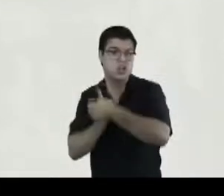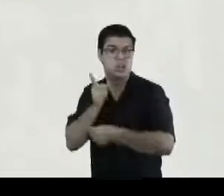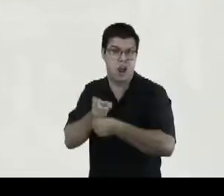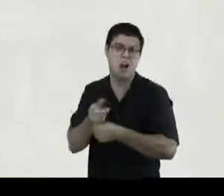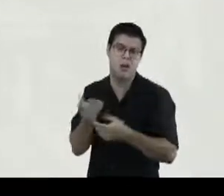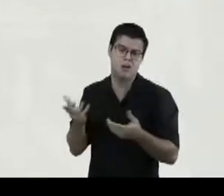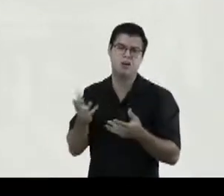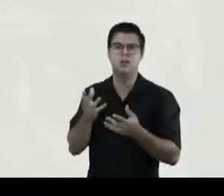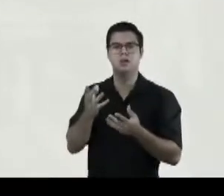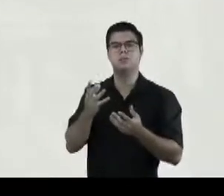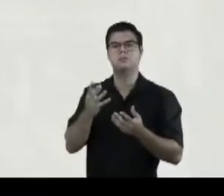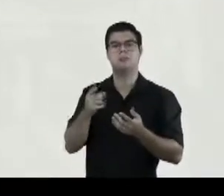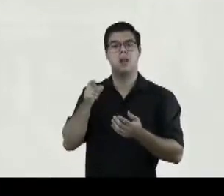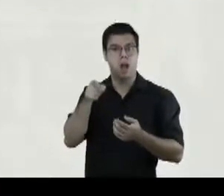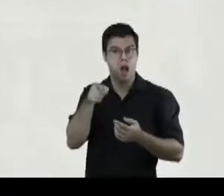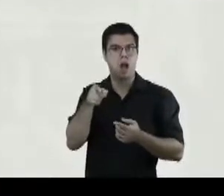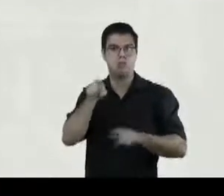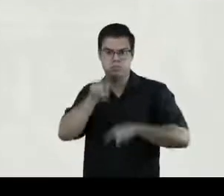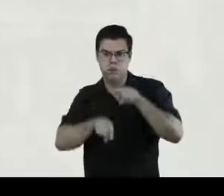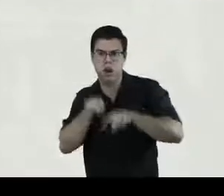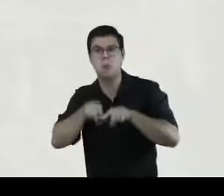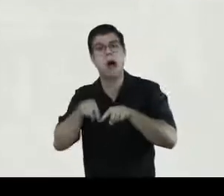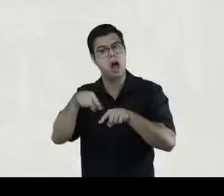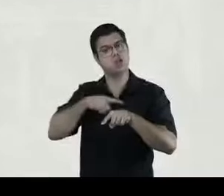peu évolué?